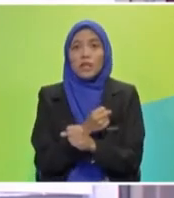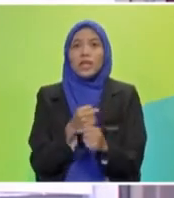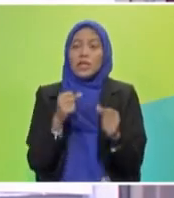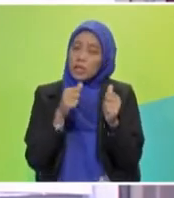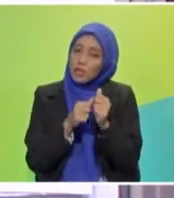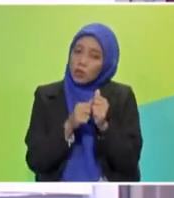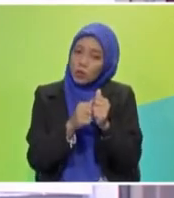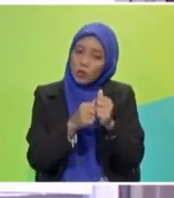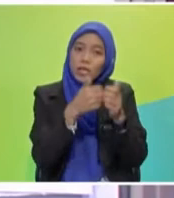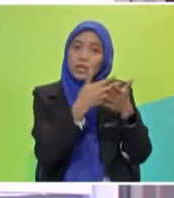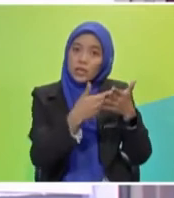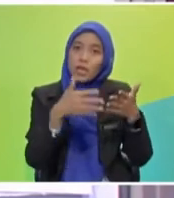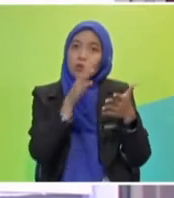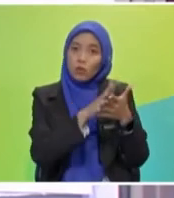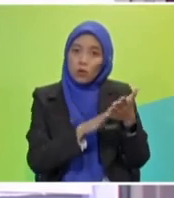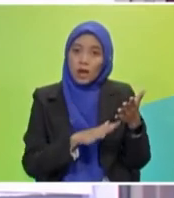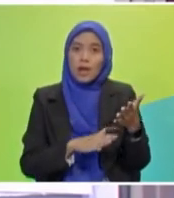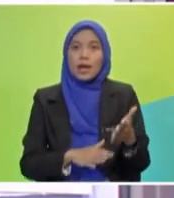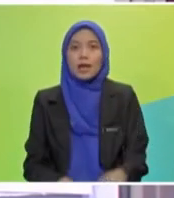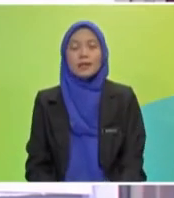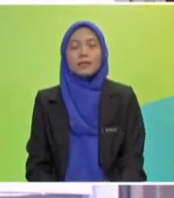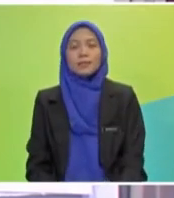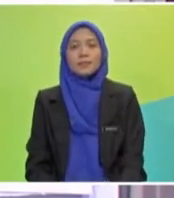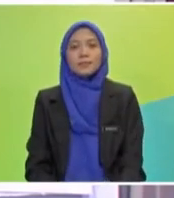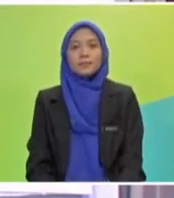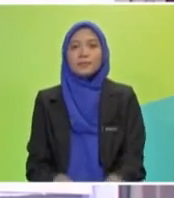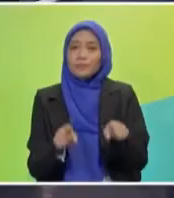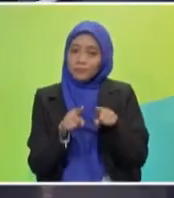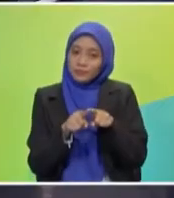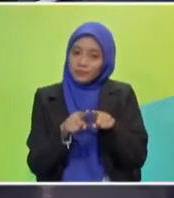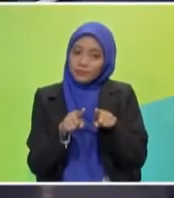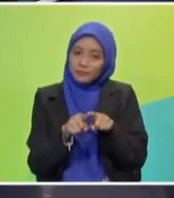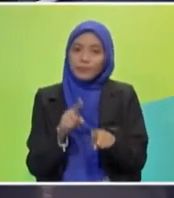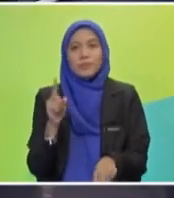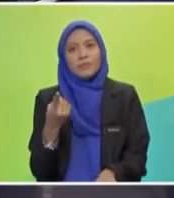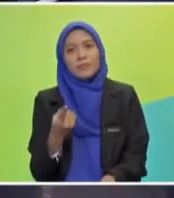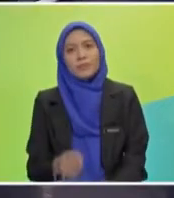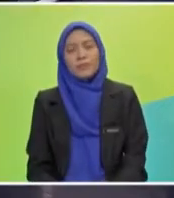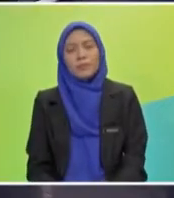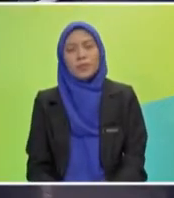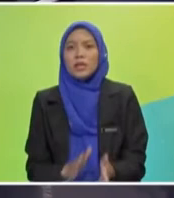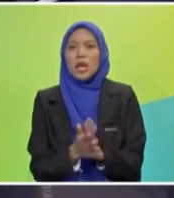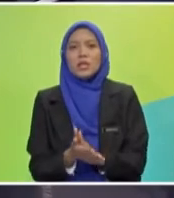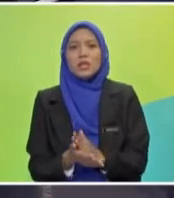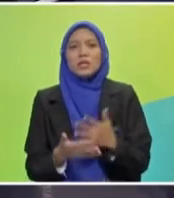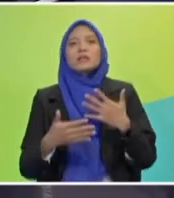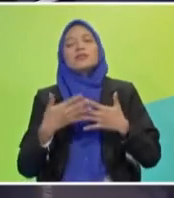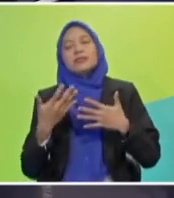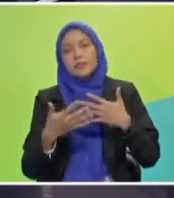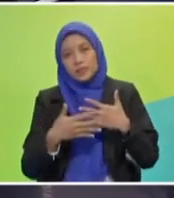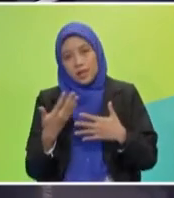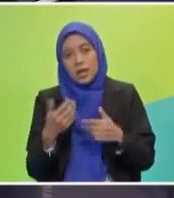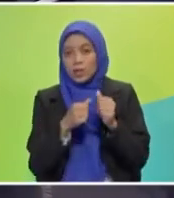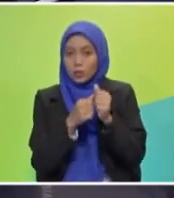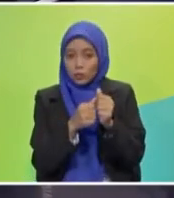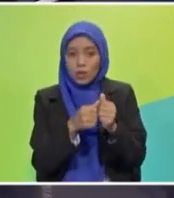Kerana kuantiti ataupun nilainya adalah sama sahaja. Ya, maknanya tak sukarlah cikgu. Tak sukar.